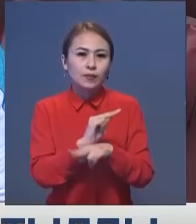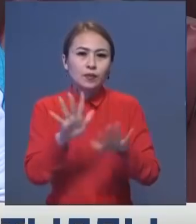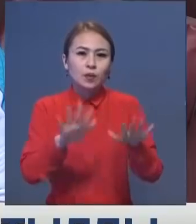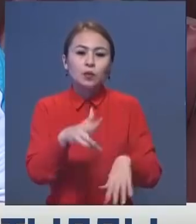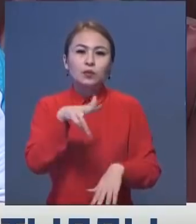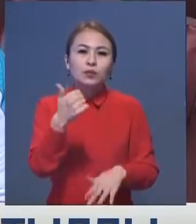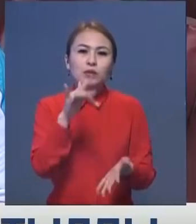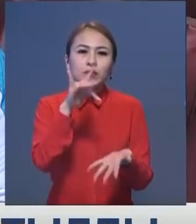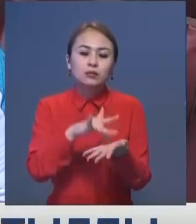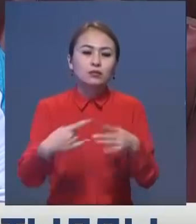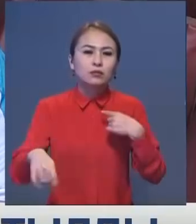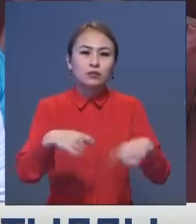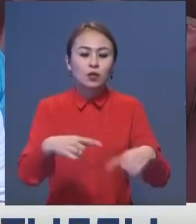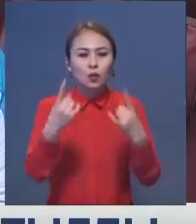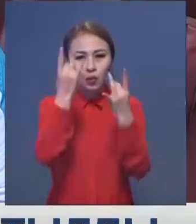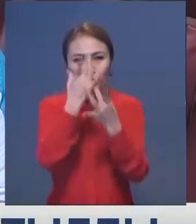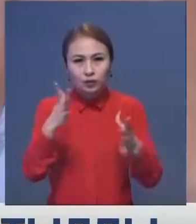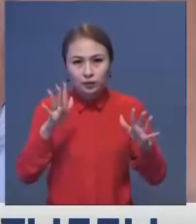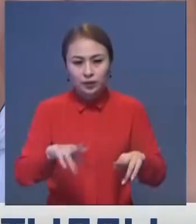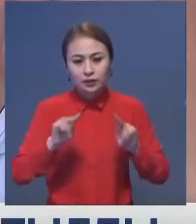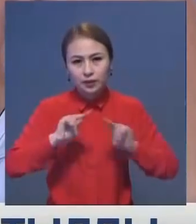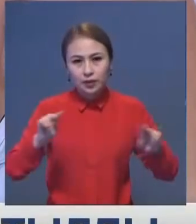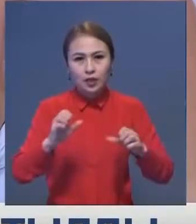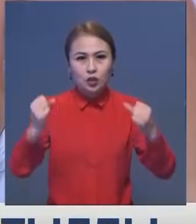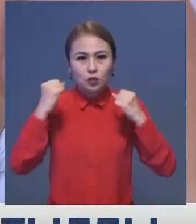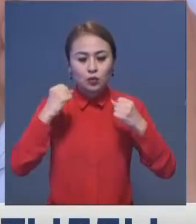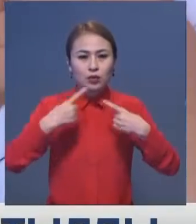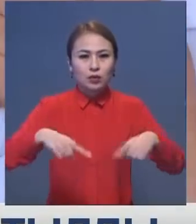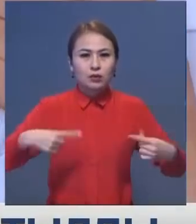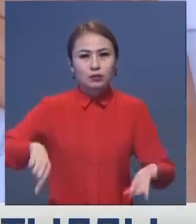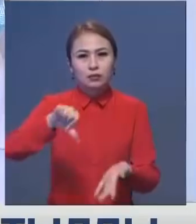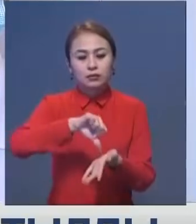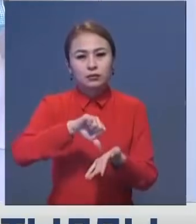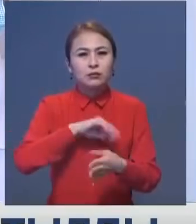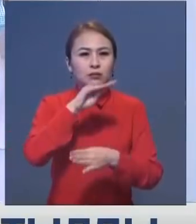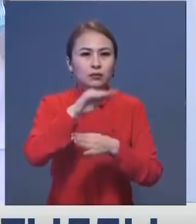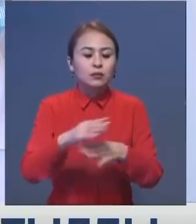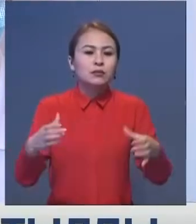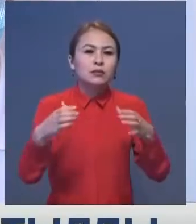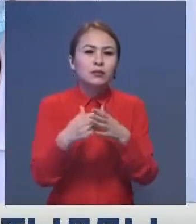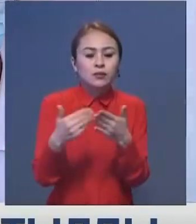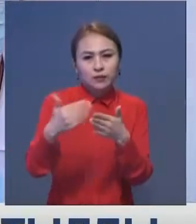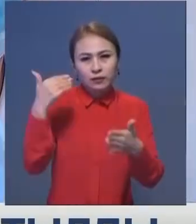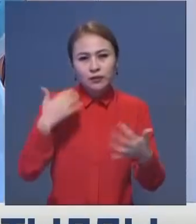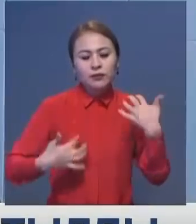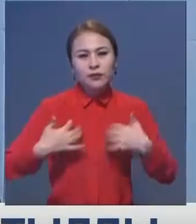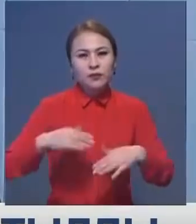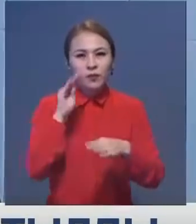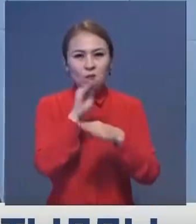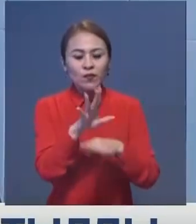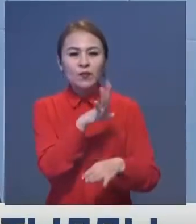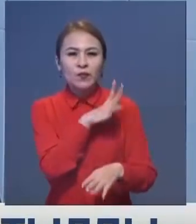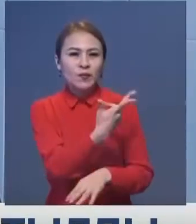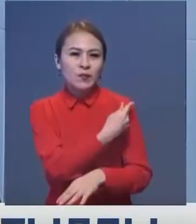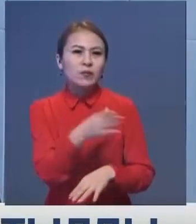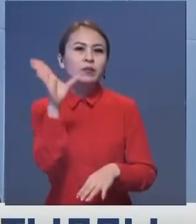31 сауда орталығында, ірі мәдени, білім беру және спорт мекемелерінде орналастырылған. Аурудың алдын алуға асыққан тұрғындардың біразы